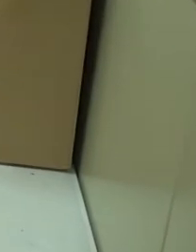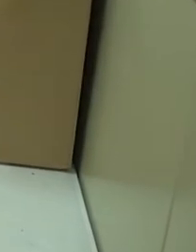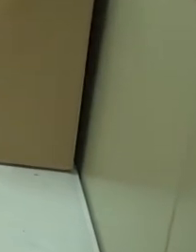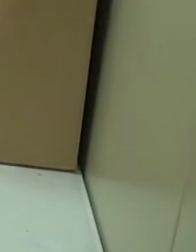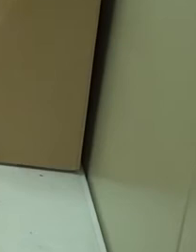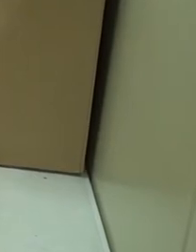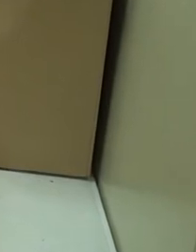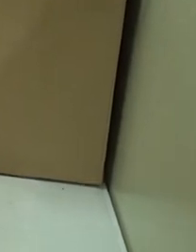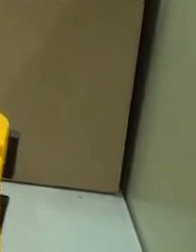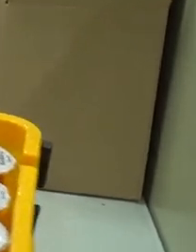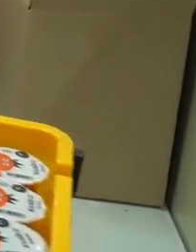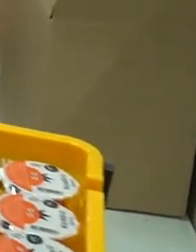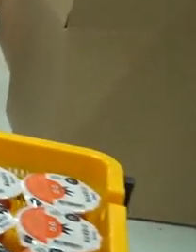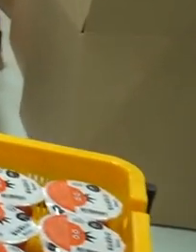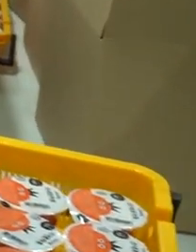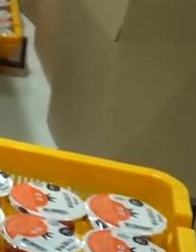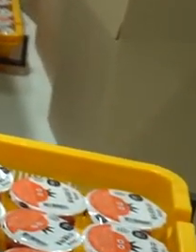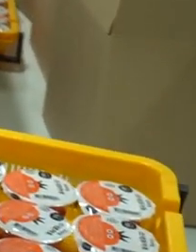오.